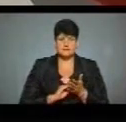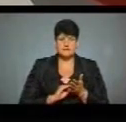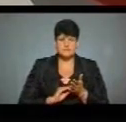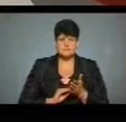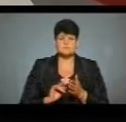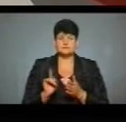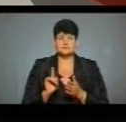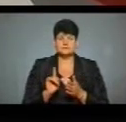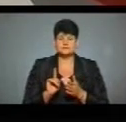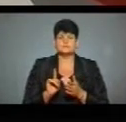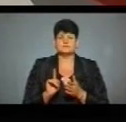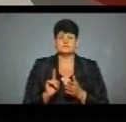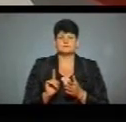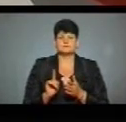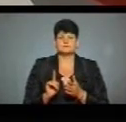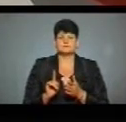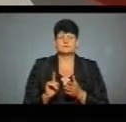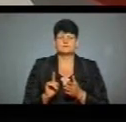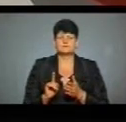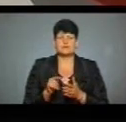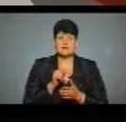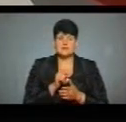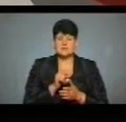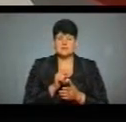і механізм їх